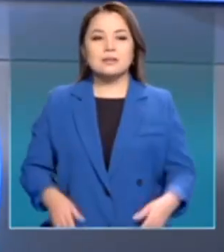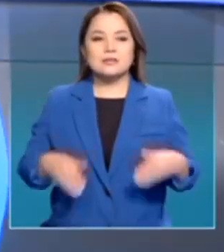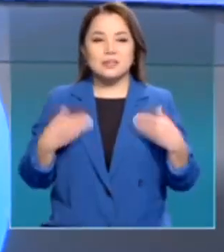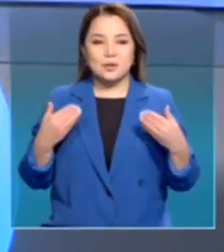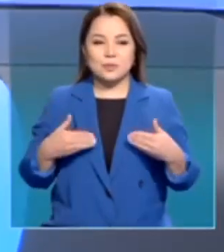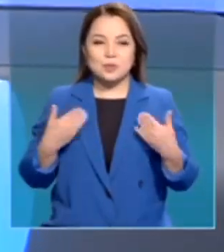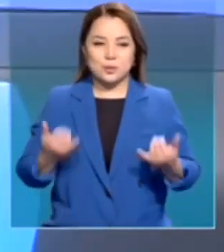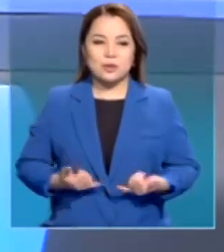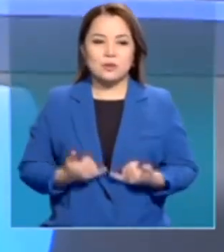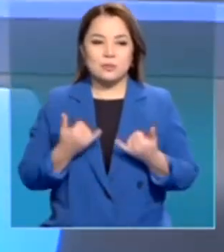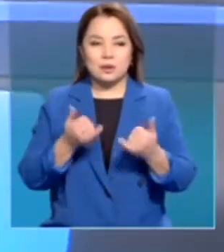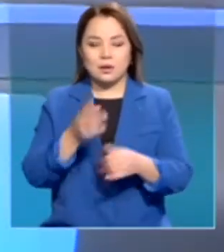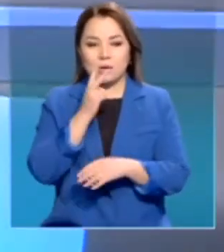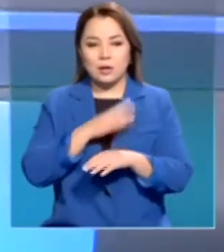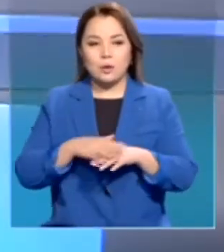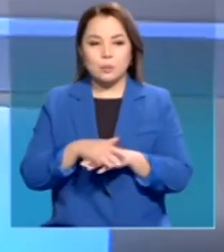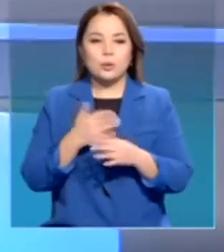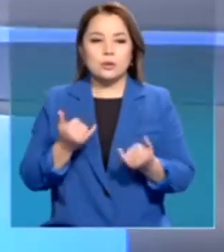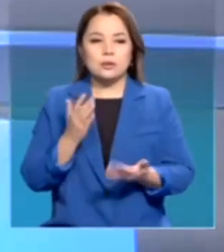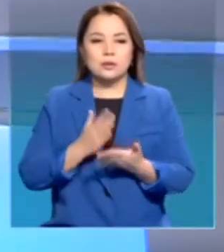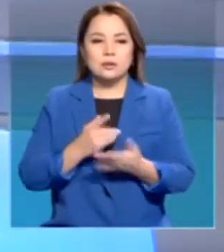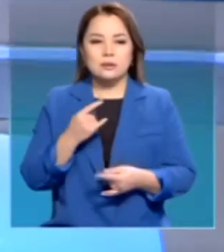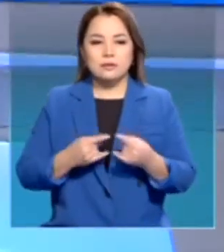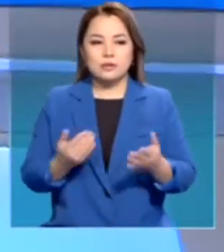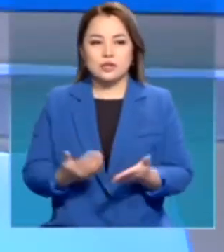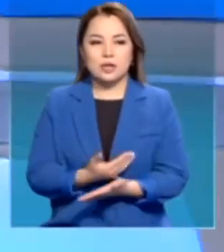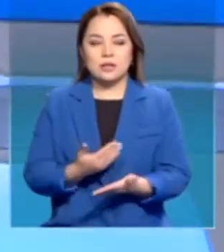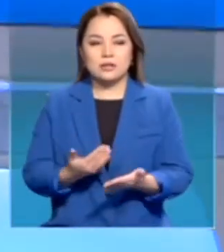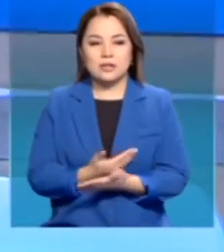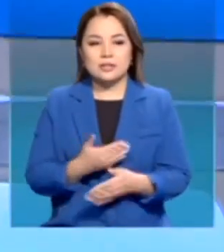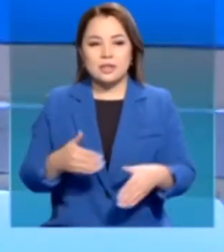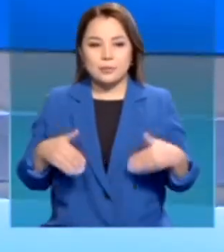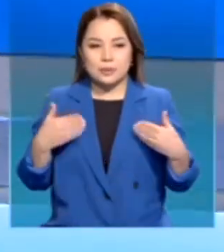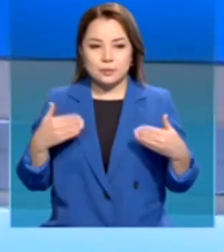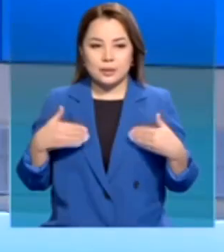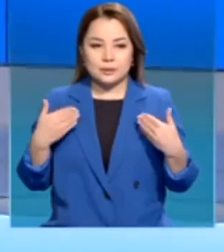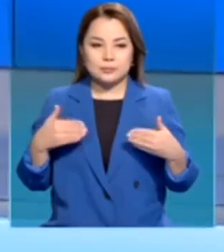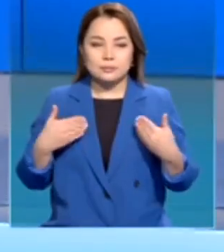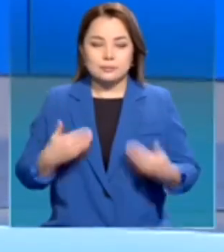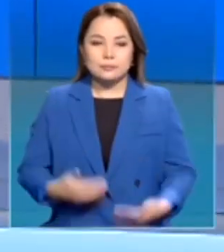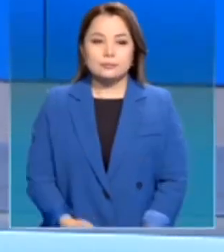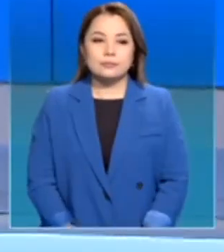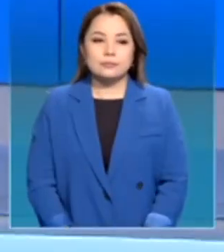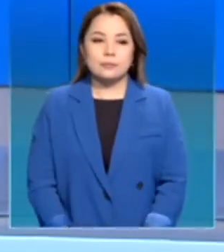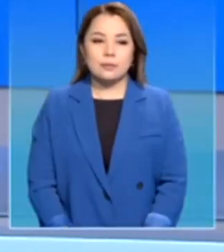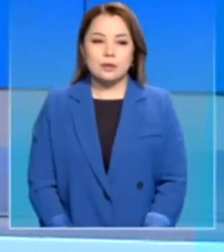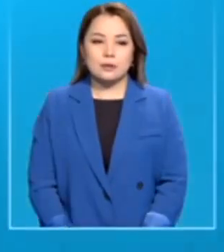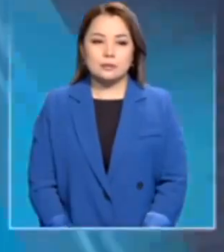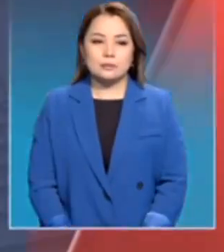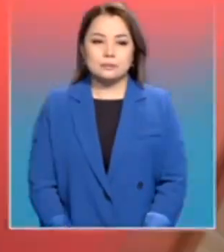Ақпараттар легімен студияда Ләйлә Дулатқызы, Сурда аудармада әріптесім Шырын Жанғабыл. Алдымен аңдатпа.